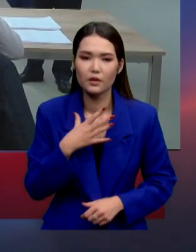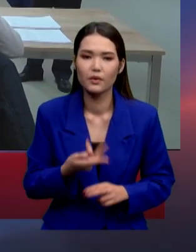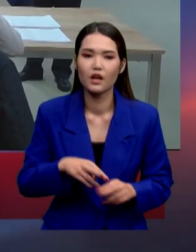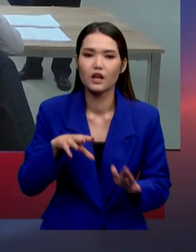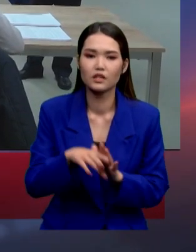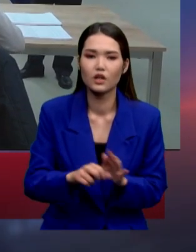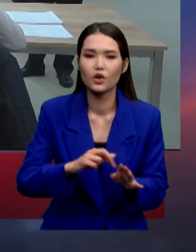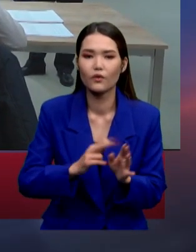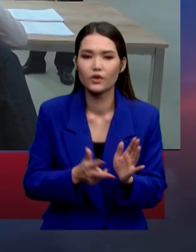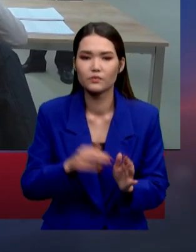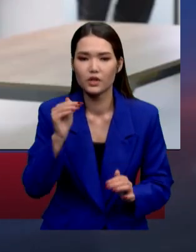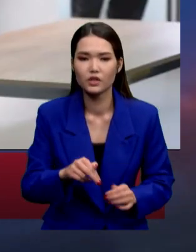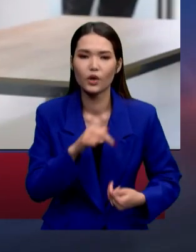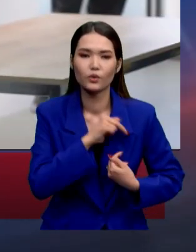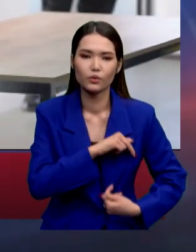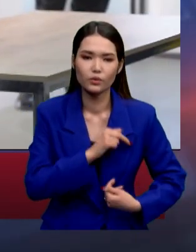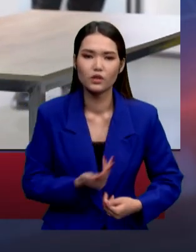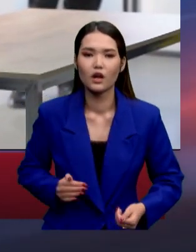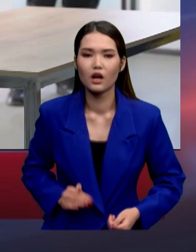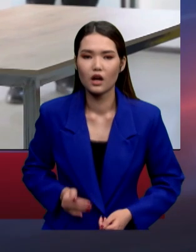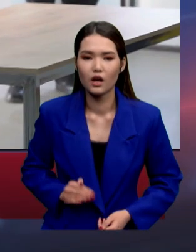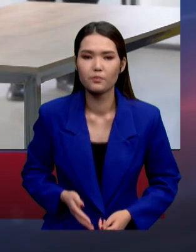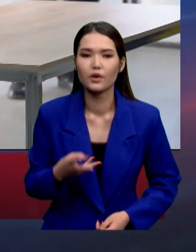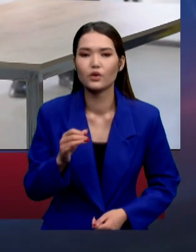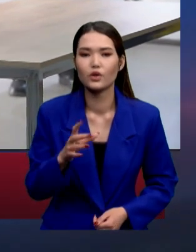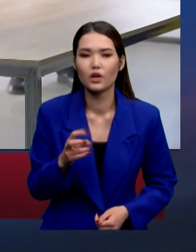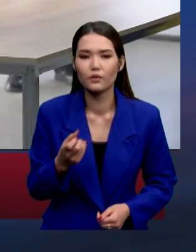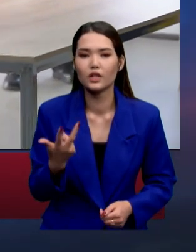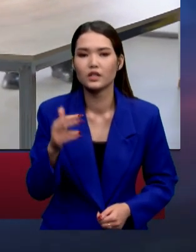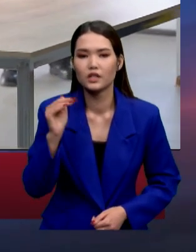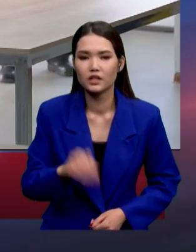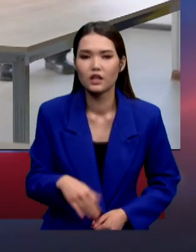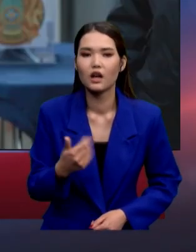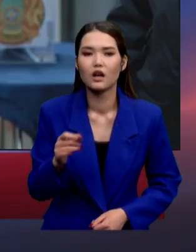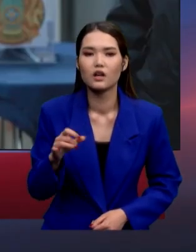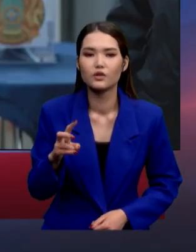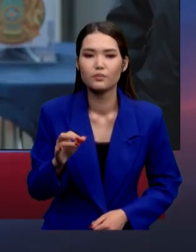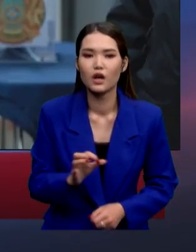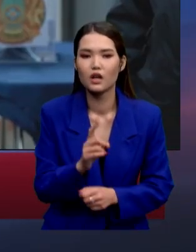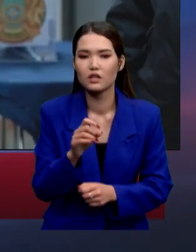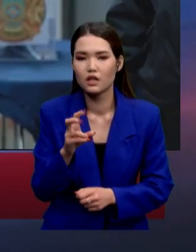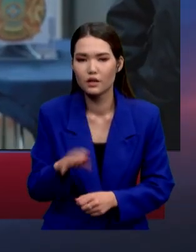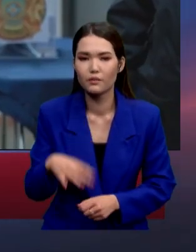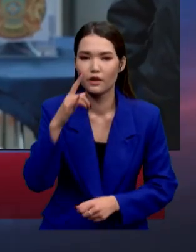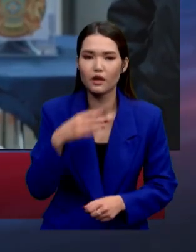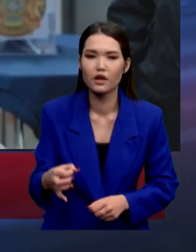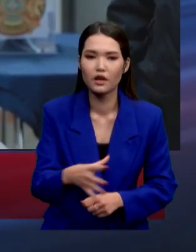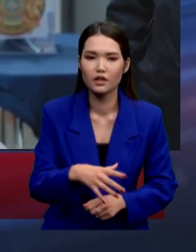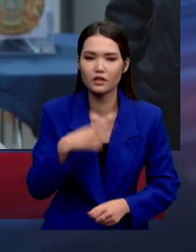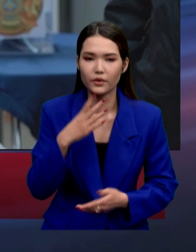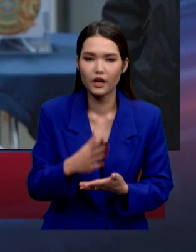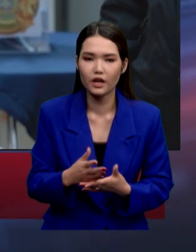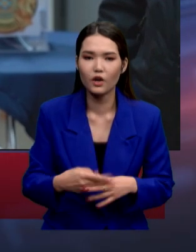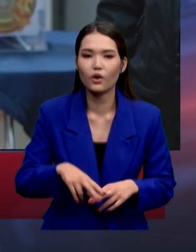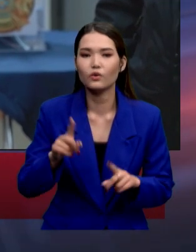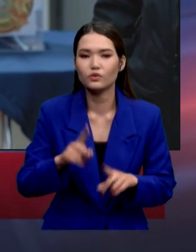более 18 тысяч трудятся в компании Тенгиз Шевройл и около 3 тысяч на объекте Западной Искине месторождения Кашаган. На